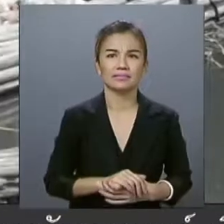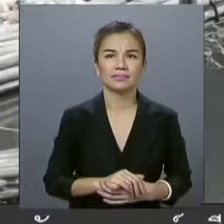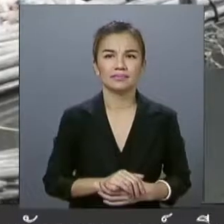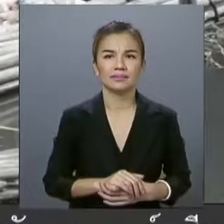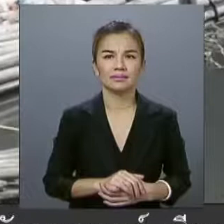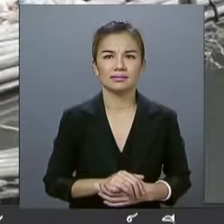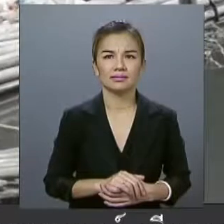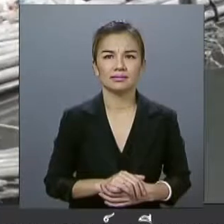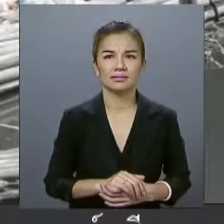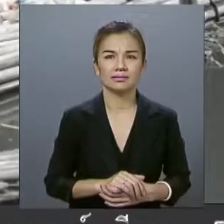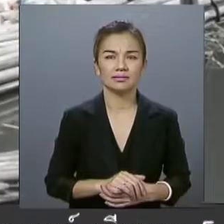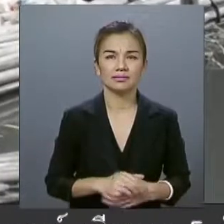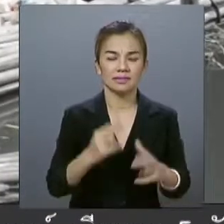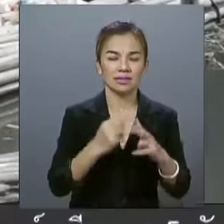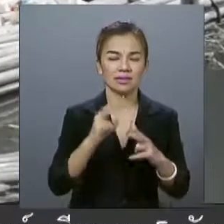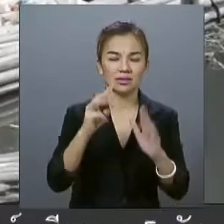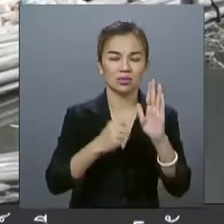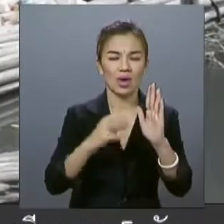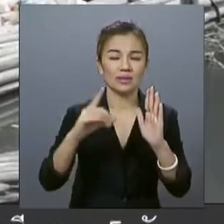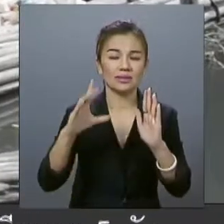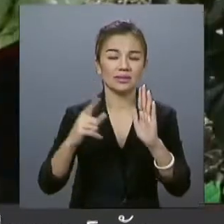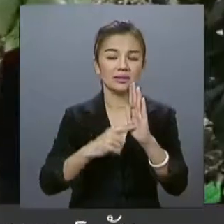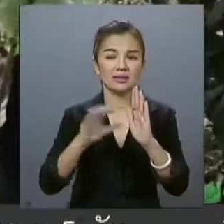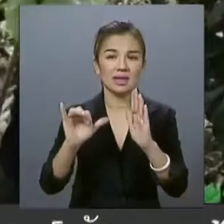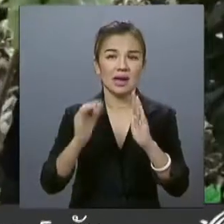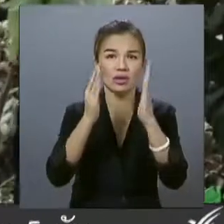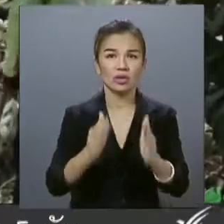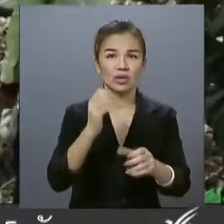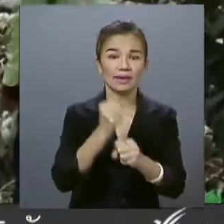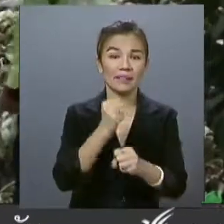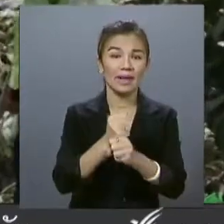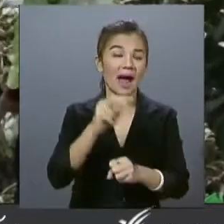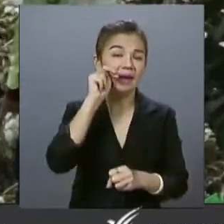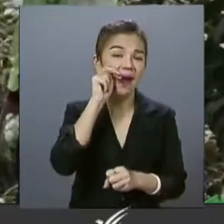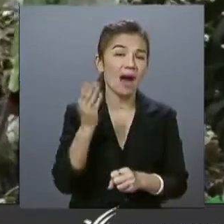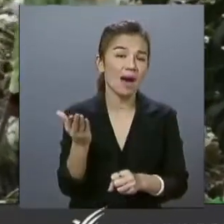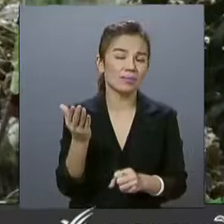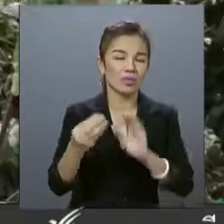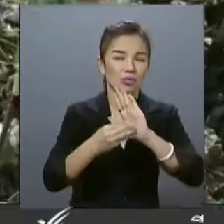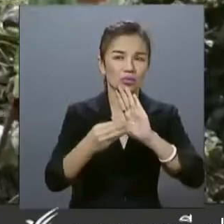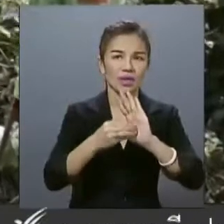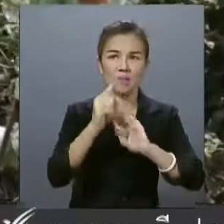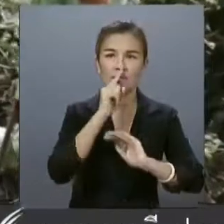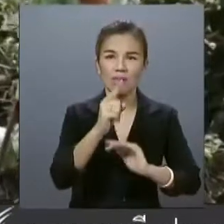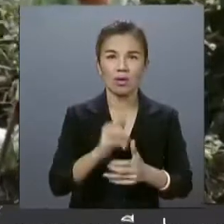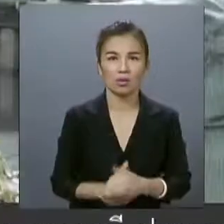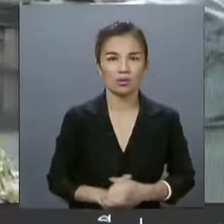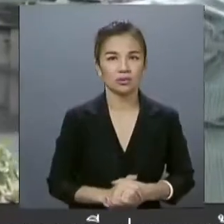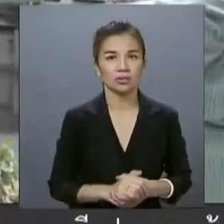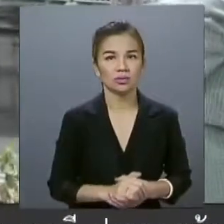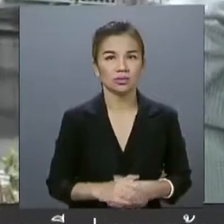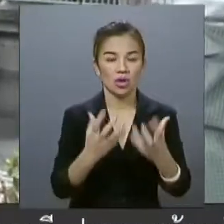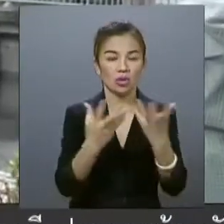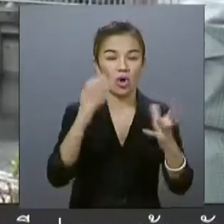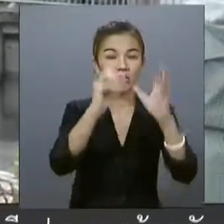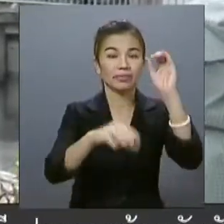ขณะที่นายวันชัยสุขชูศรีเจ้าหน้าที่สำนักการระบายน้ำกรุงเทพมหานครยอมรับว่าเก็บขยะในคล